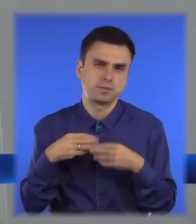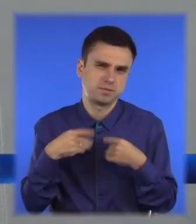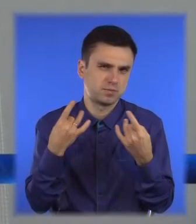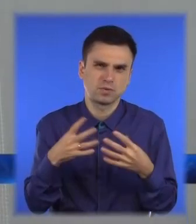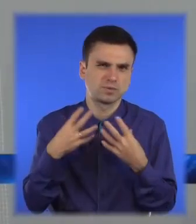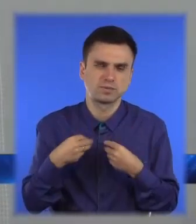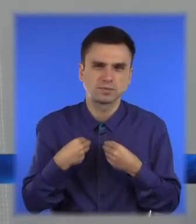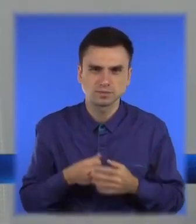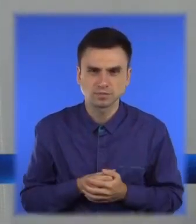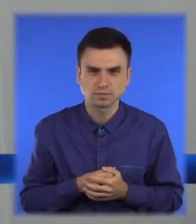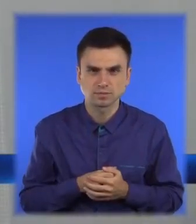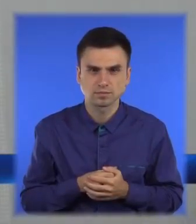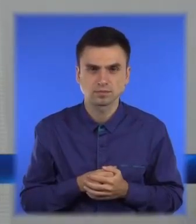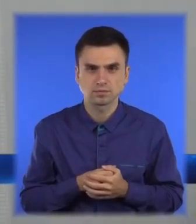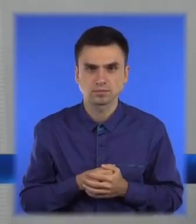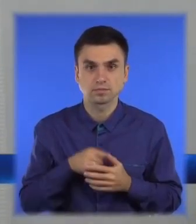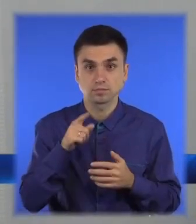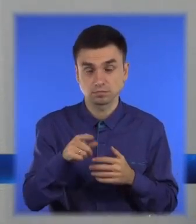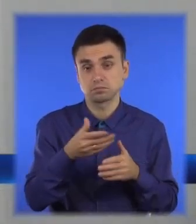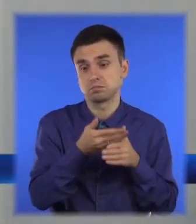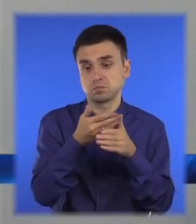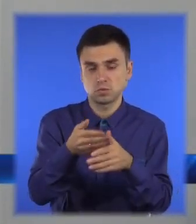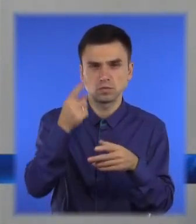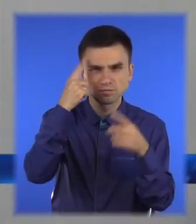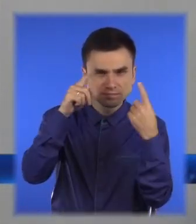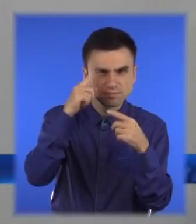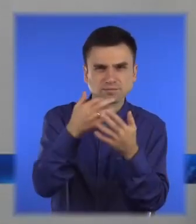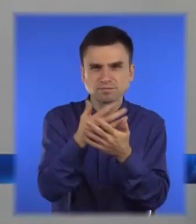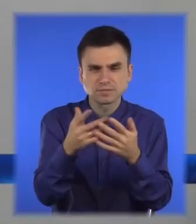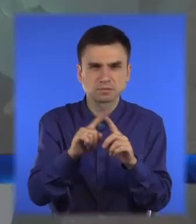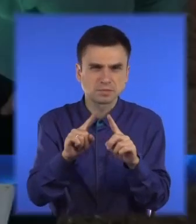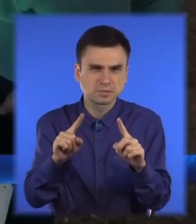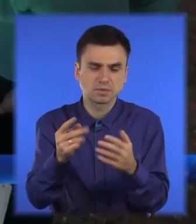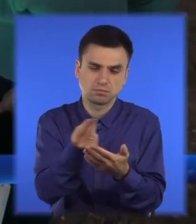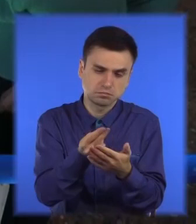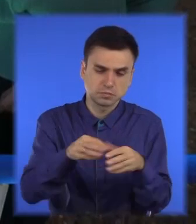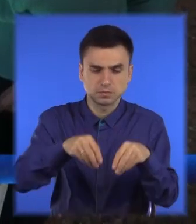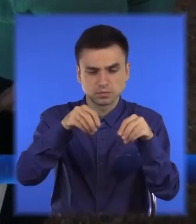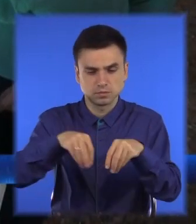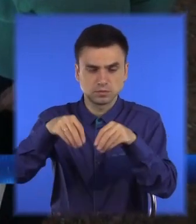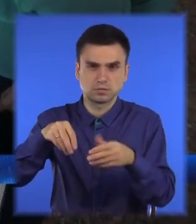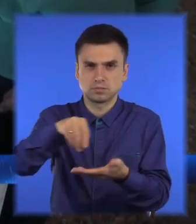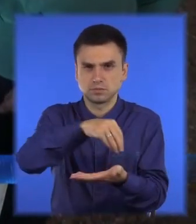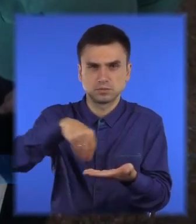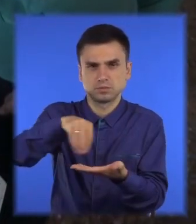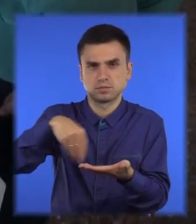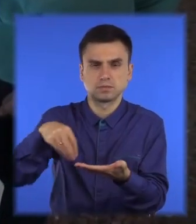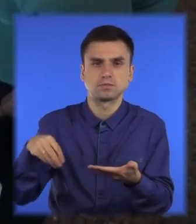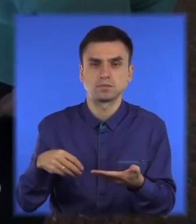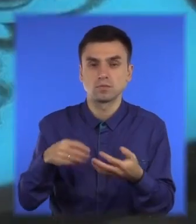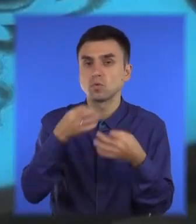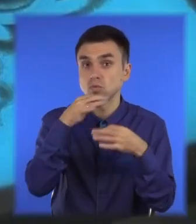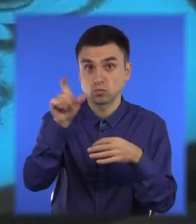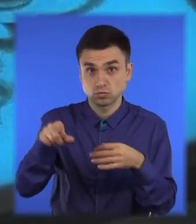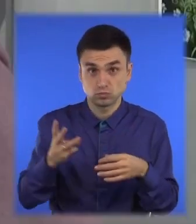всі умови для польоту фантазії. Кожен охочий мав змогу долучитися до краси мистецтва та спробувати створити